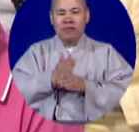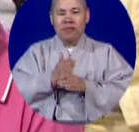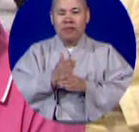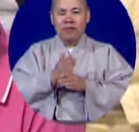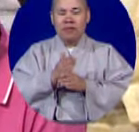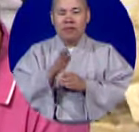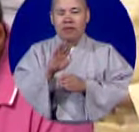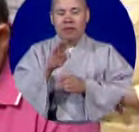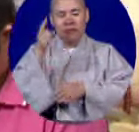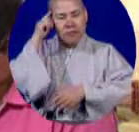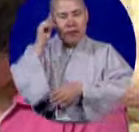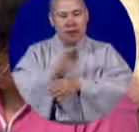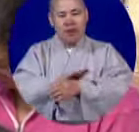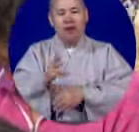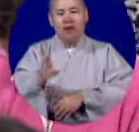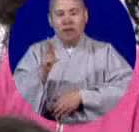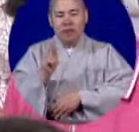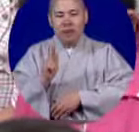반야바라밀이